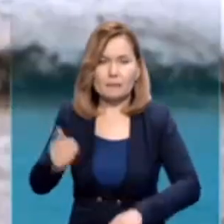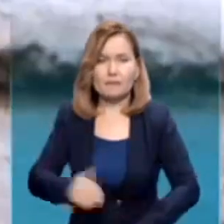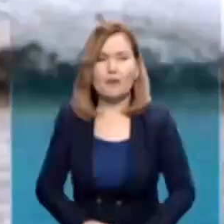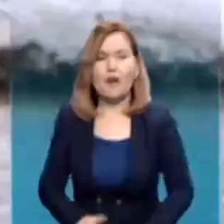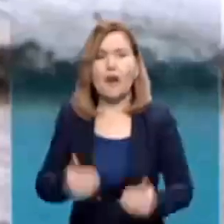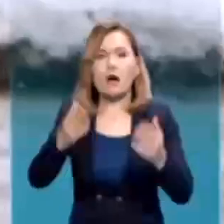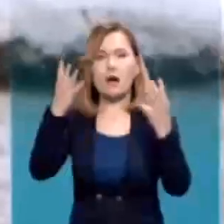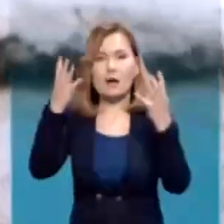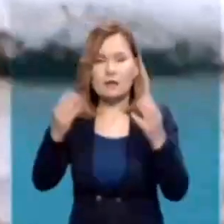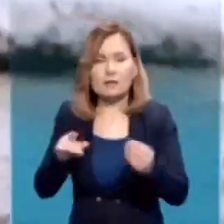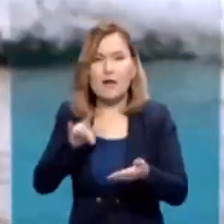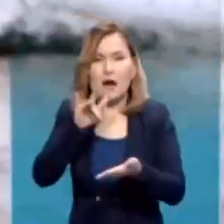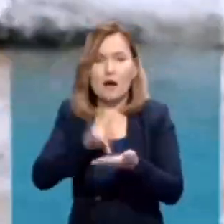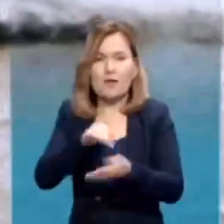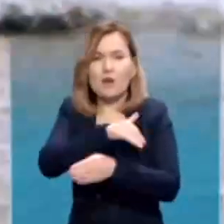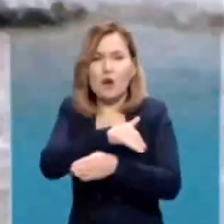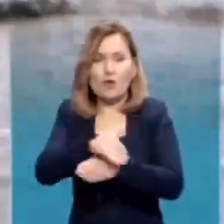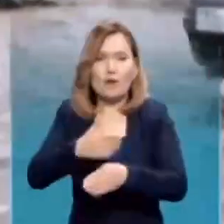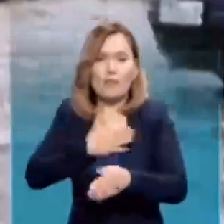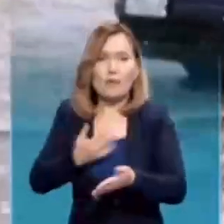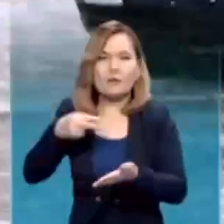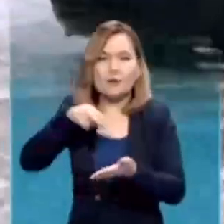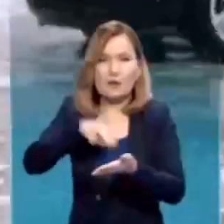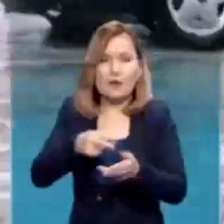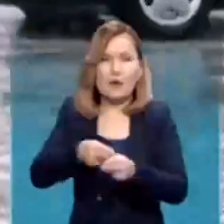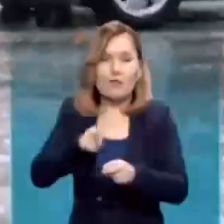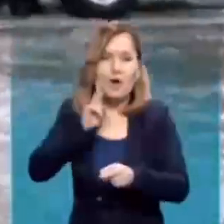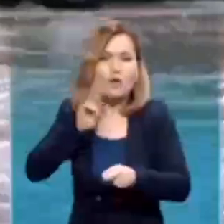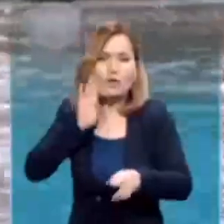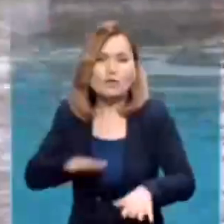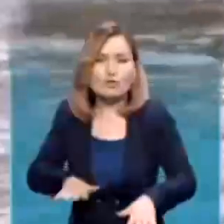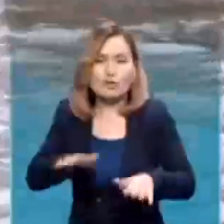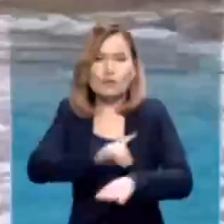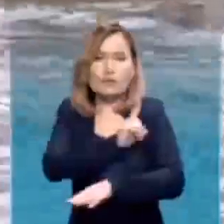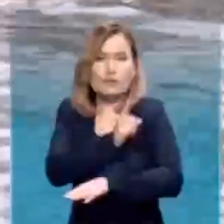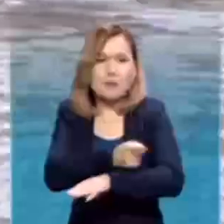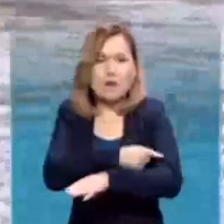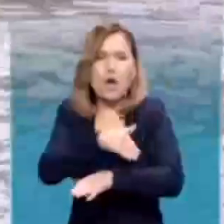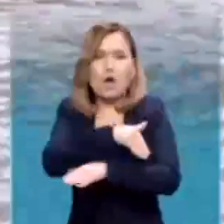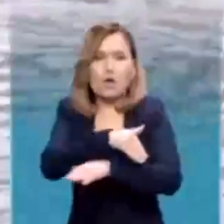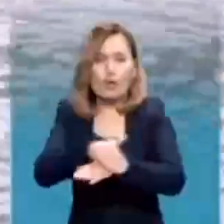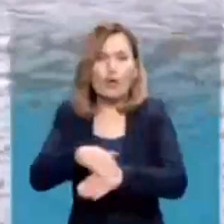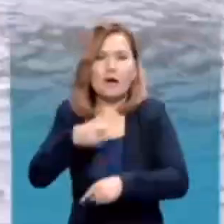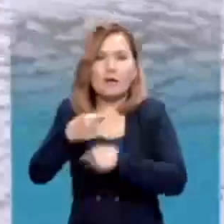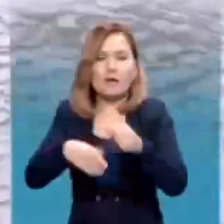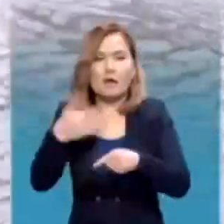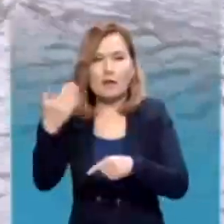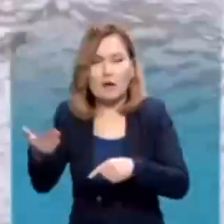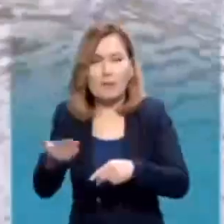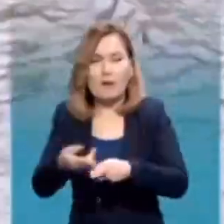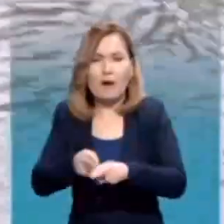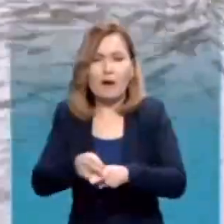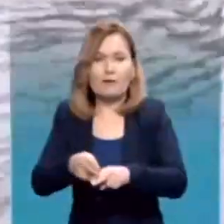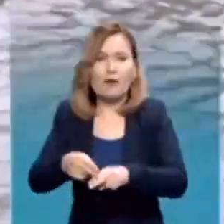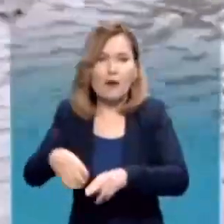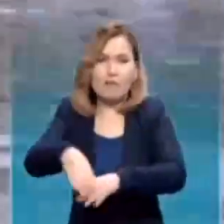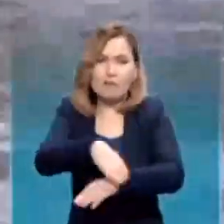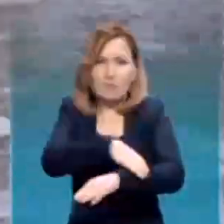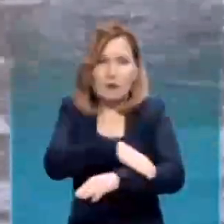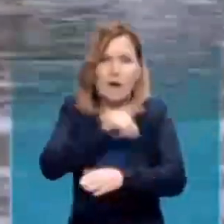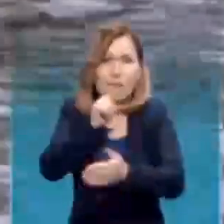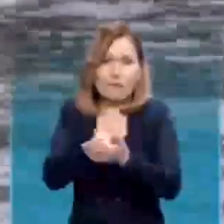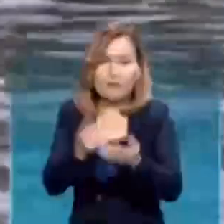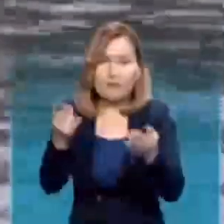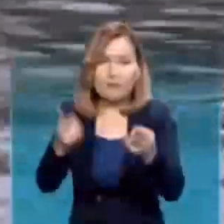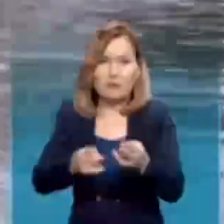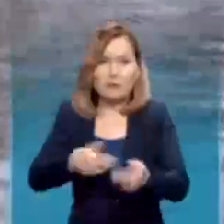Қазір біз шаһардың орталық көшелерінің бірінде тұрмыз. Бұл жердің өзі көлге айналған. Көшенің келесі бетіне резеңке етіксіз өту мүмкін емес.